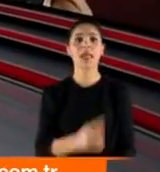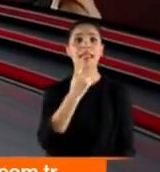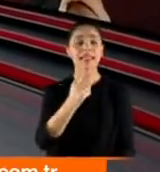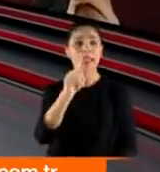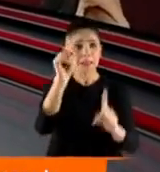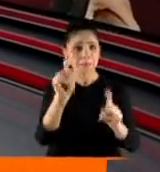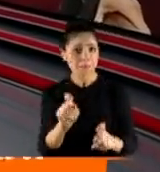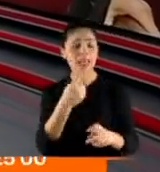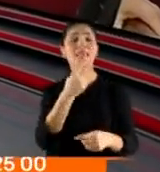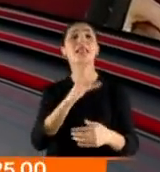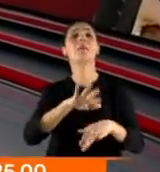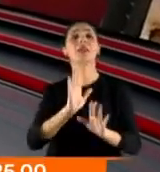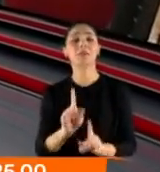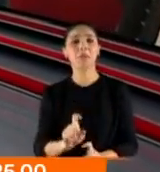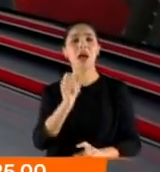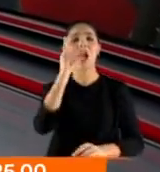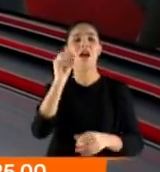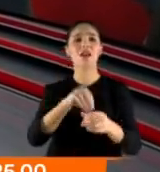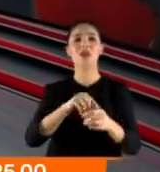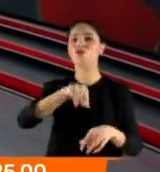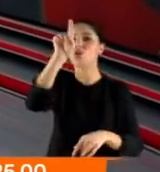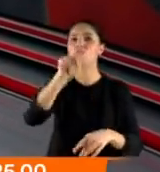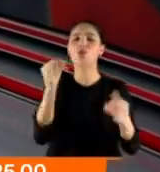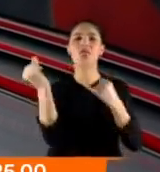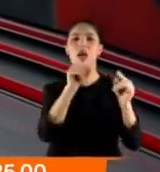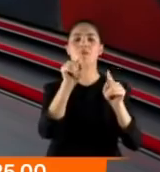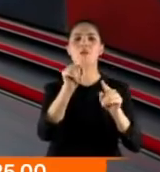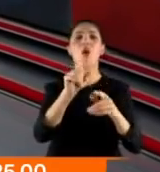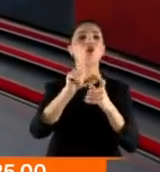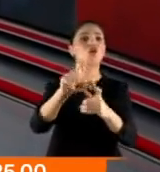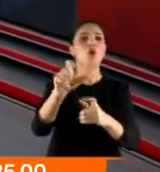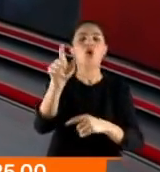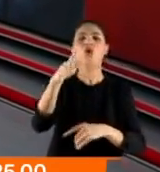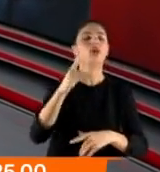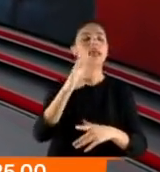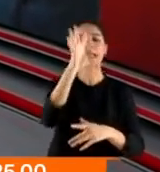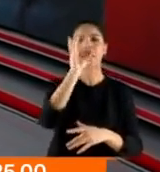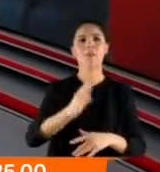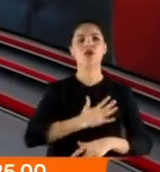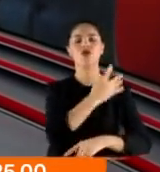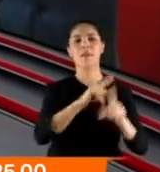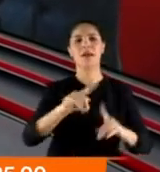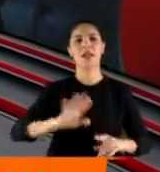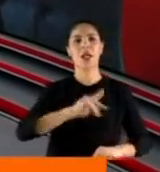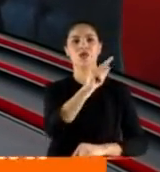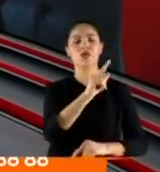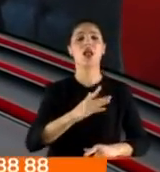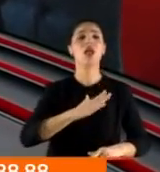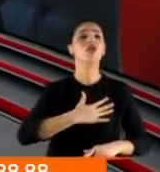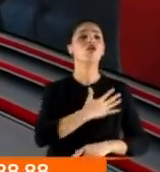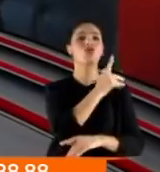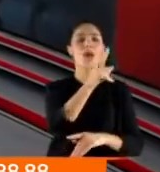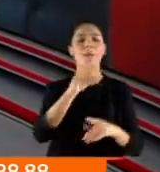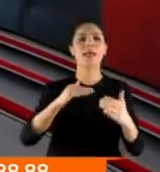Dedi mi, demedi mi? Başkentte günün polemiği bu. Sorunun muhatabı CHP Genel Başkanı Kemal Kılıçdaroğlu. CHP'nin Millet İttifakı